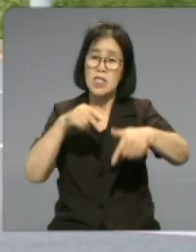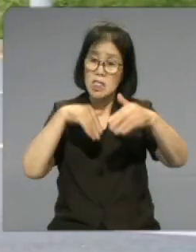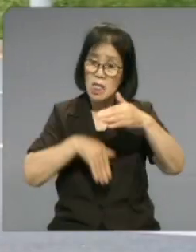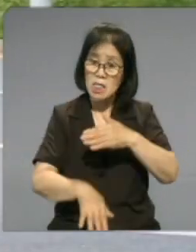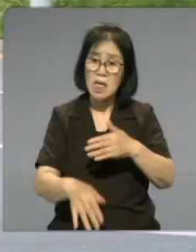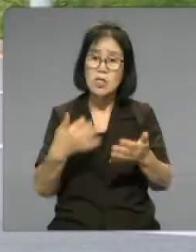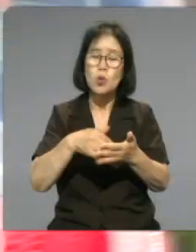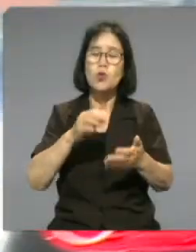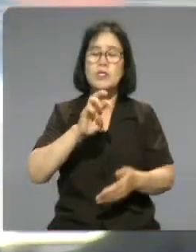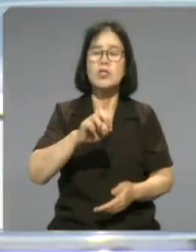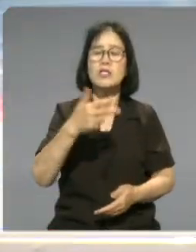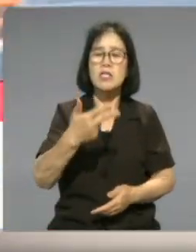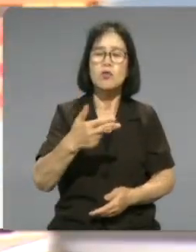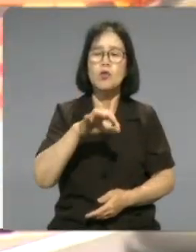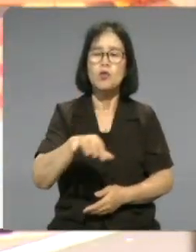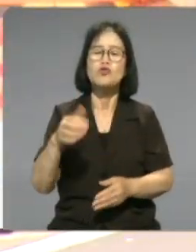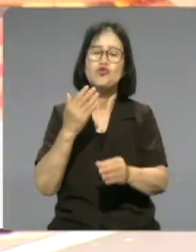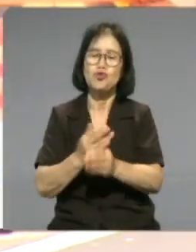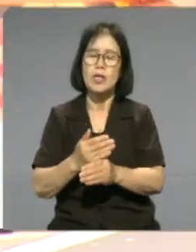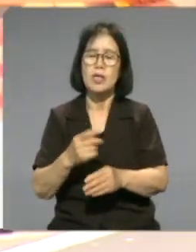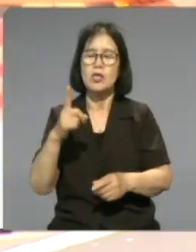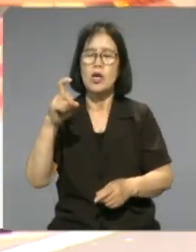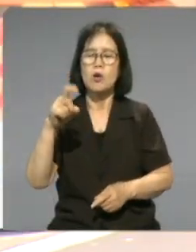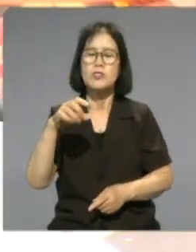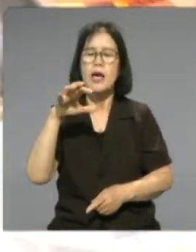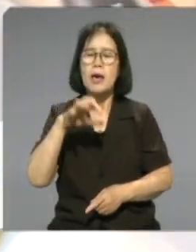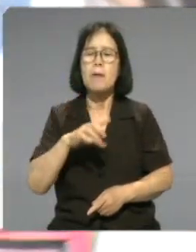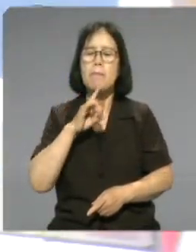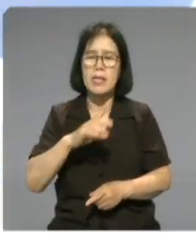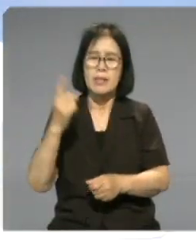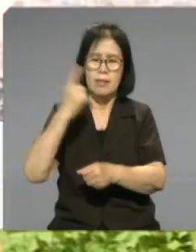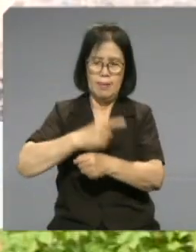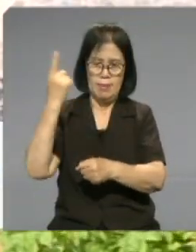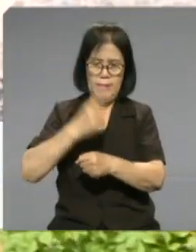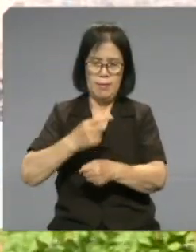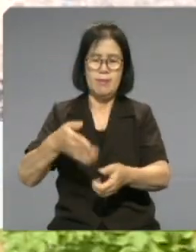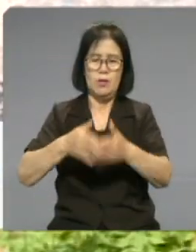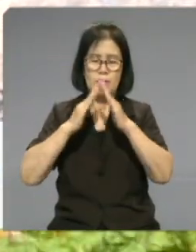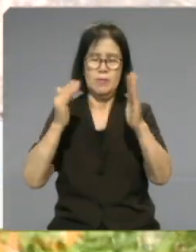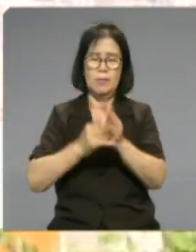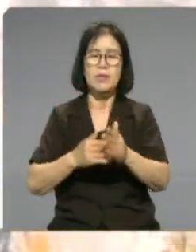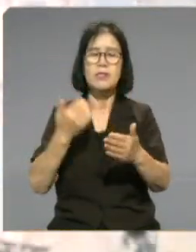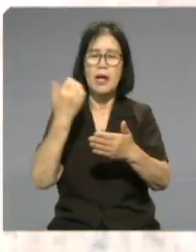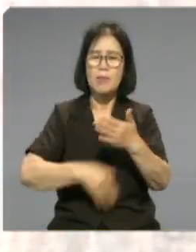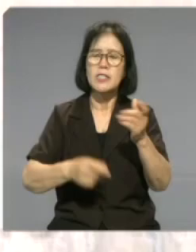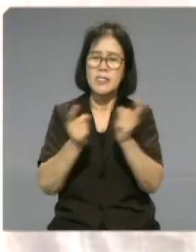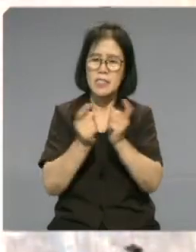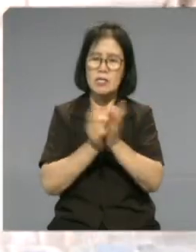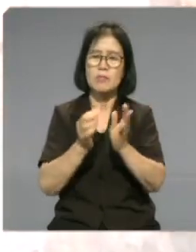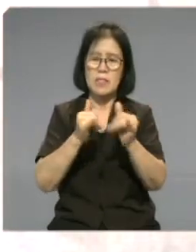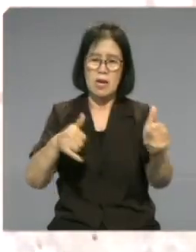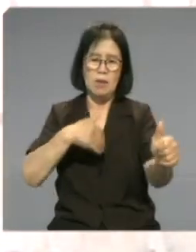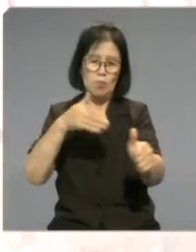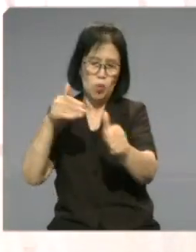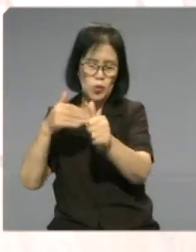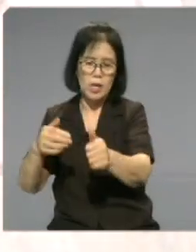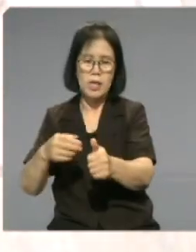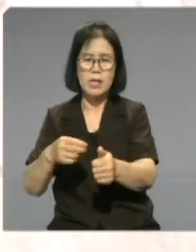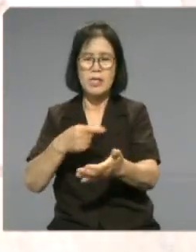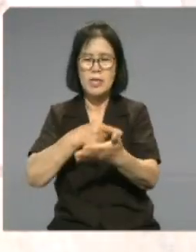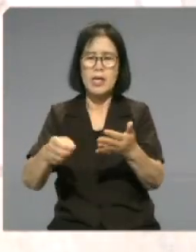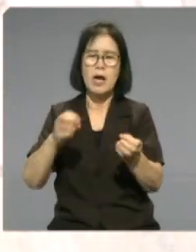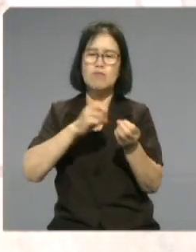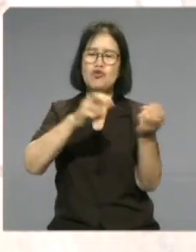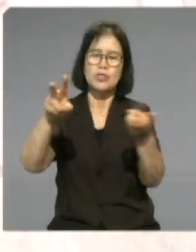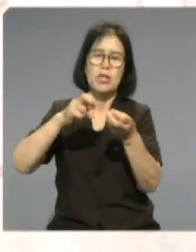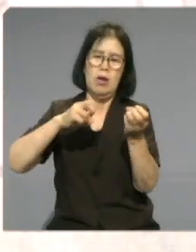지하차도 37 가운데 11곳에만 차량 진입 차단기가 설치된 상황. 나머지는 직접 인력을 투입하고 재난 문자를 보내